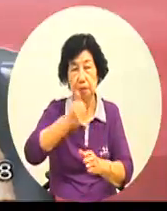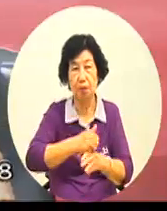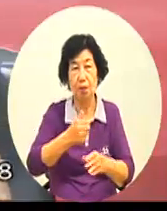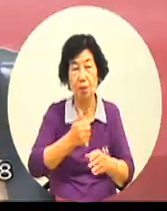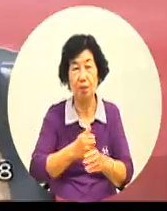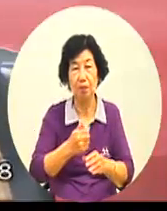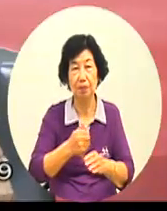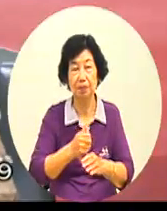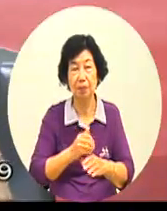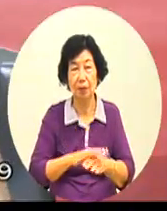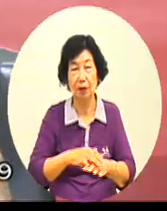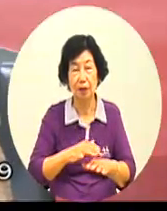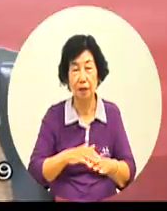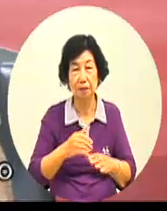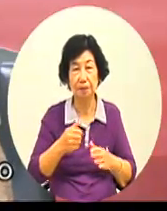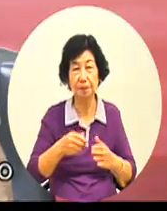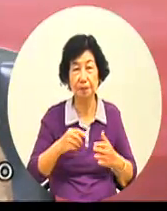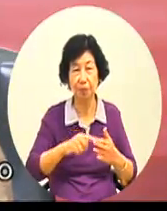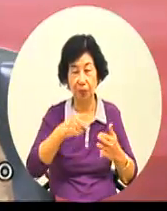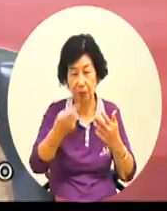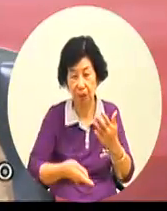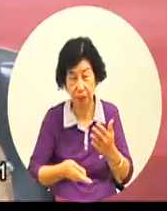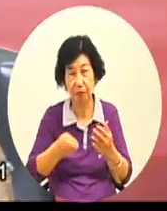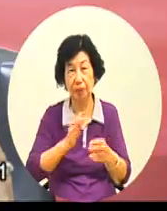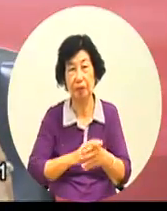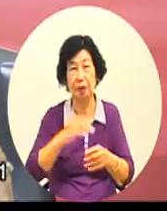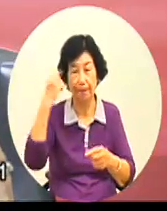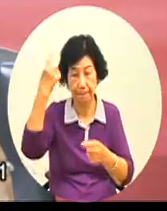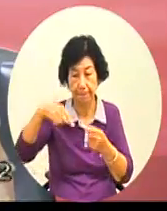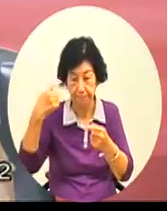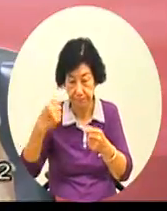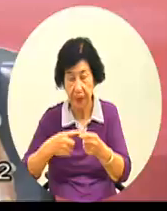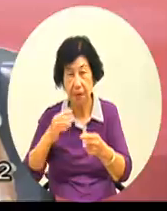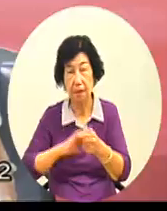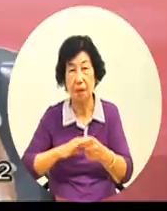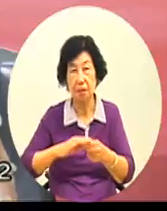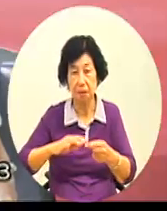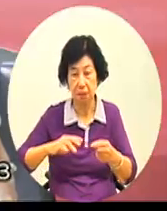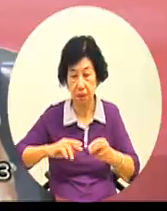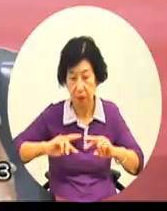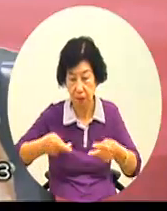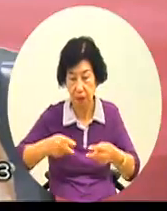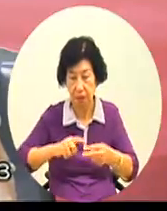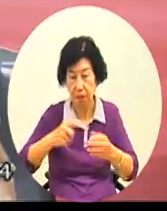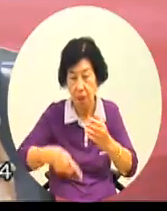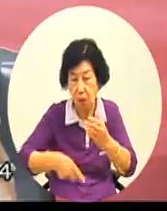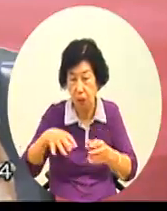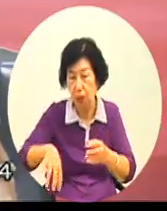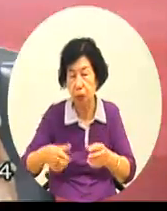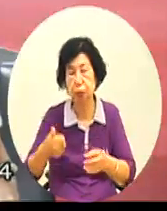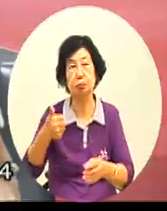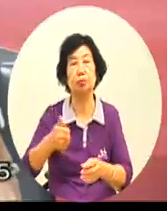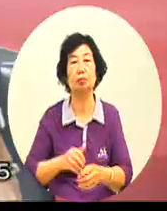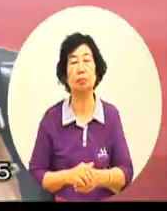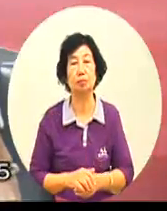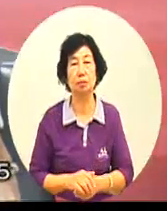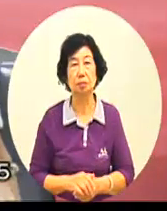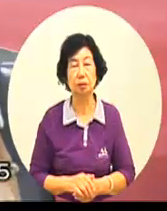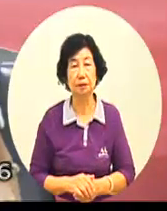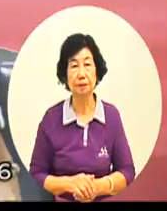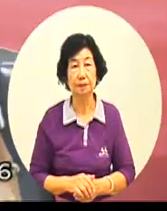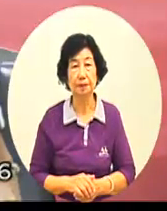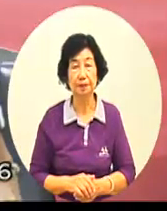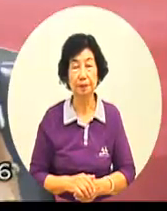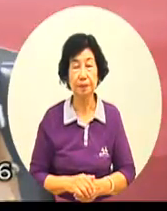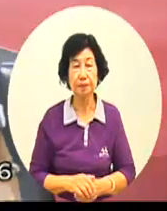那你最辛苦的是成为殡仪处，明年对不对？所以在此 请所有在场的各位市政